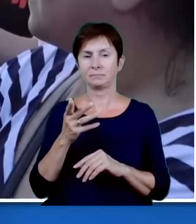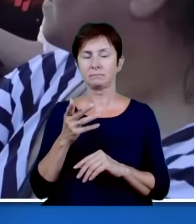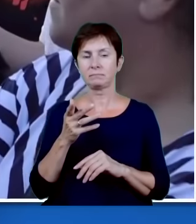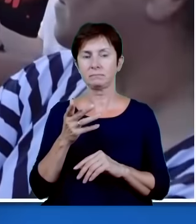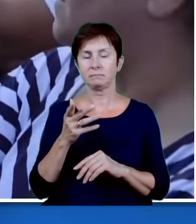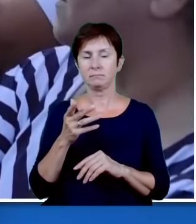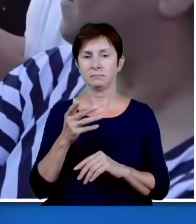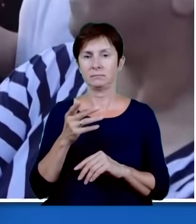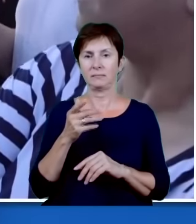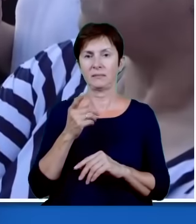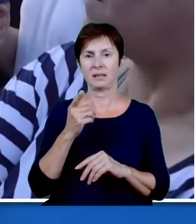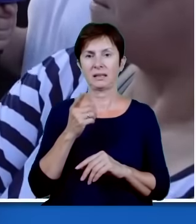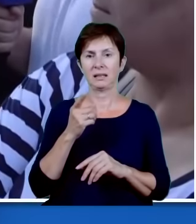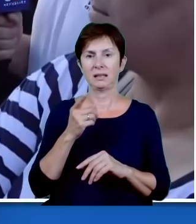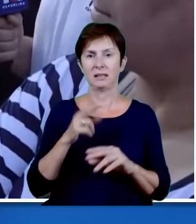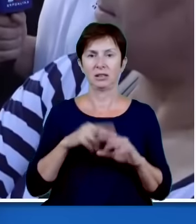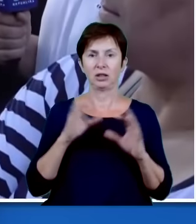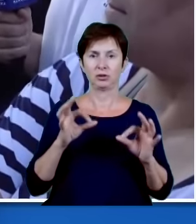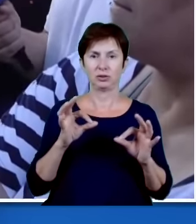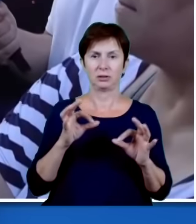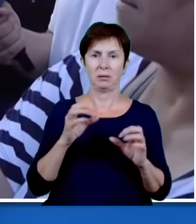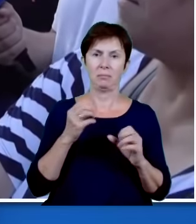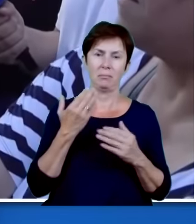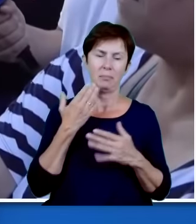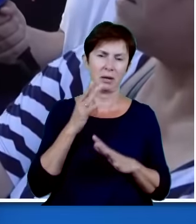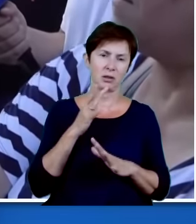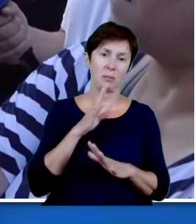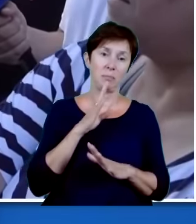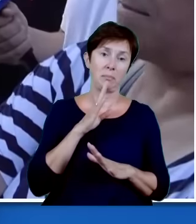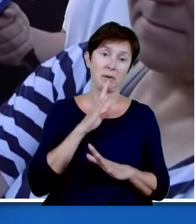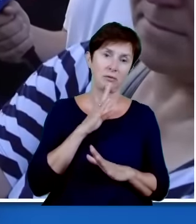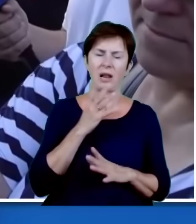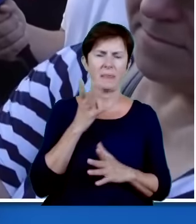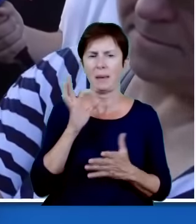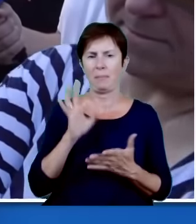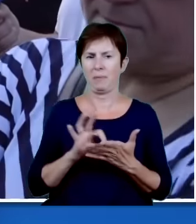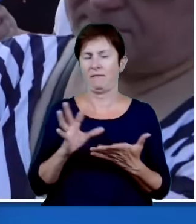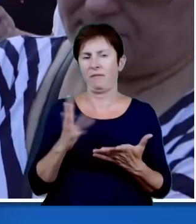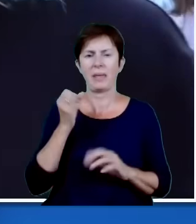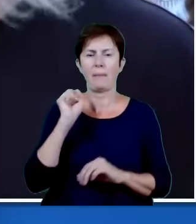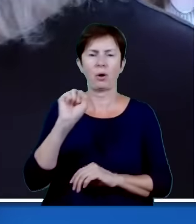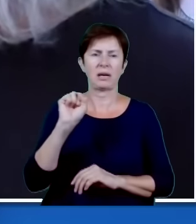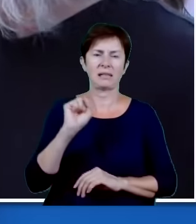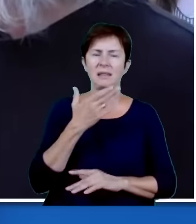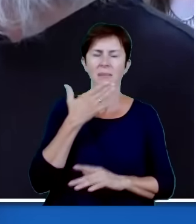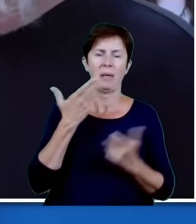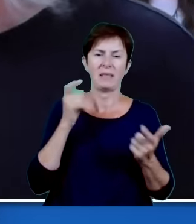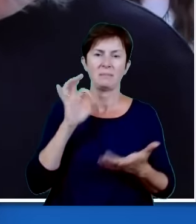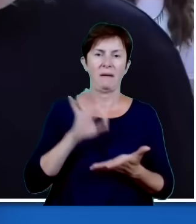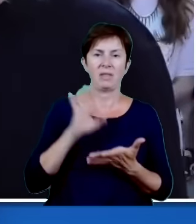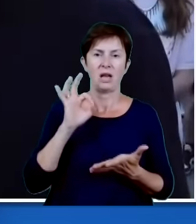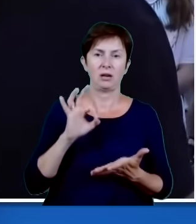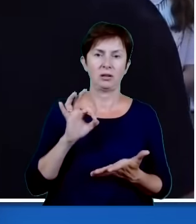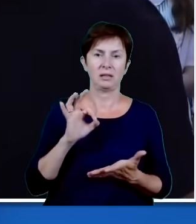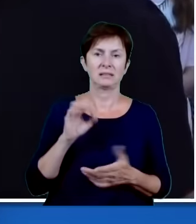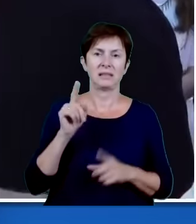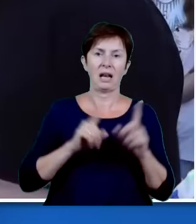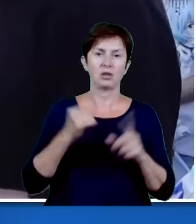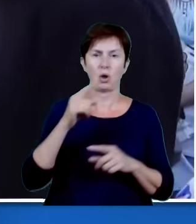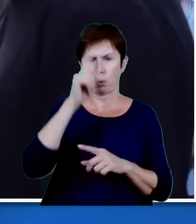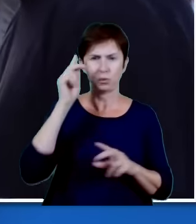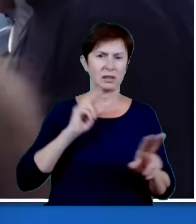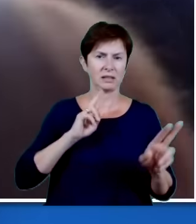będzie na dziś bardzo prawdopodobna chociaż niepewna bo w demokracji nic nie jest pewne decydują głosy wyborców